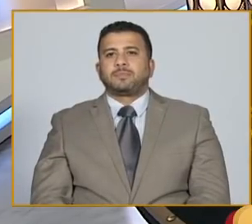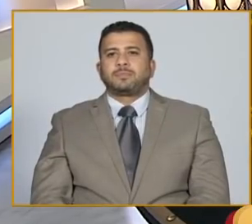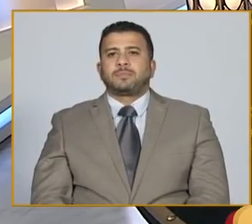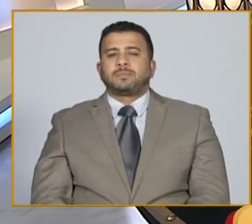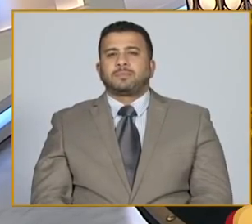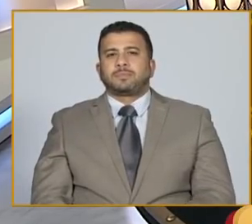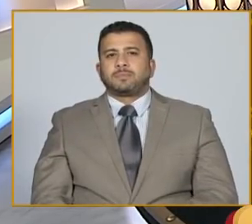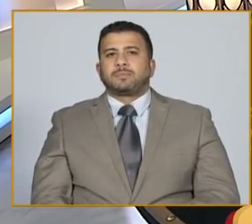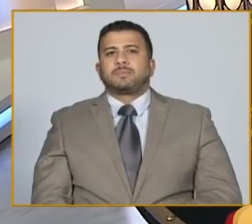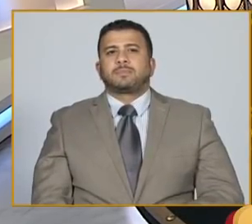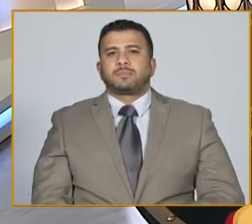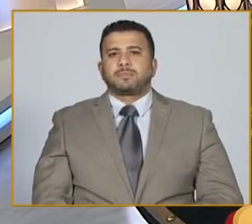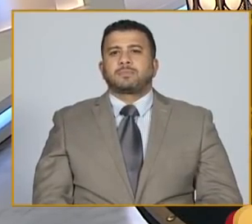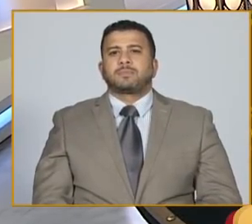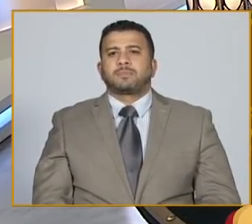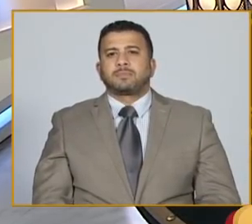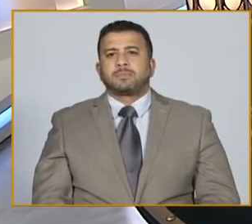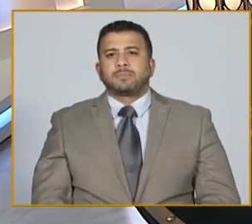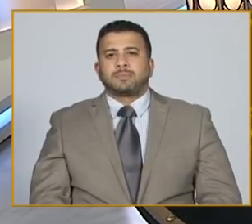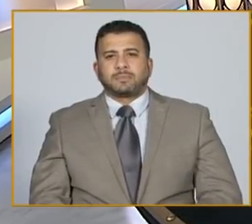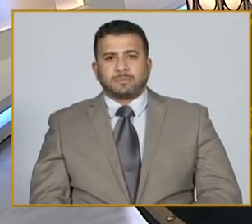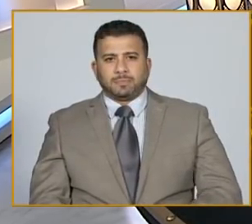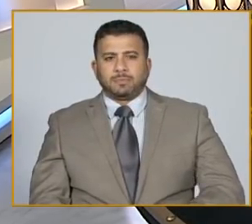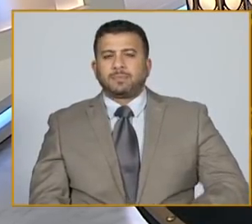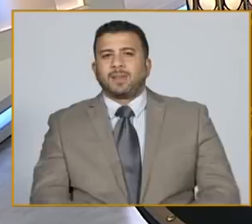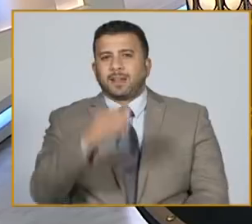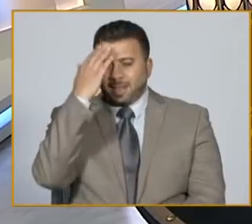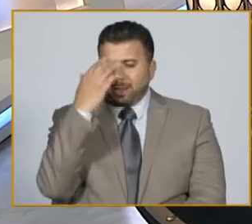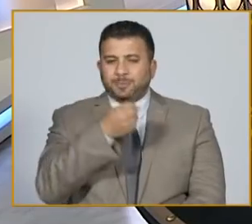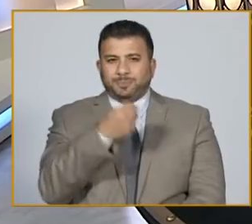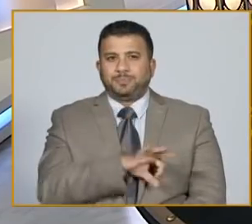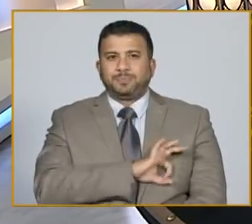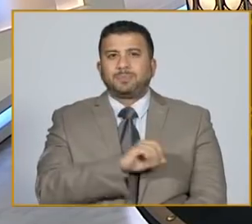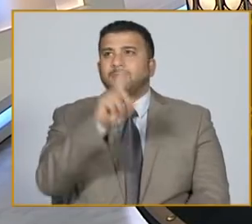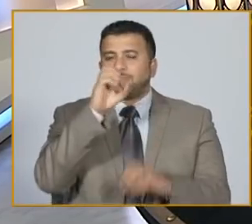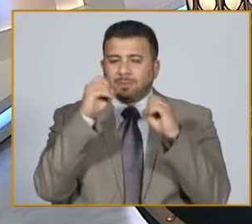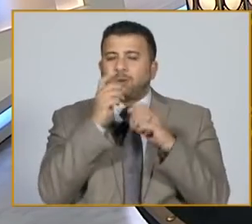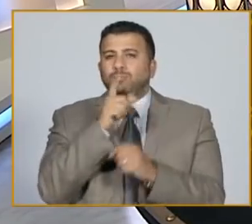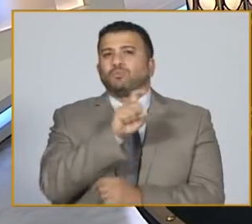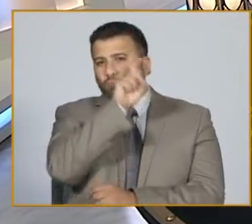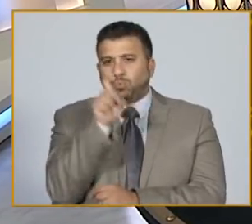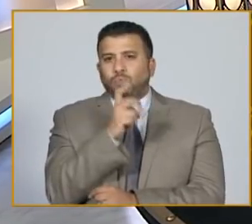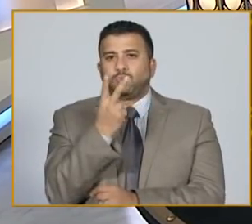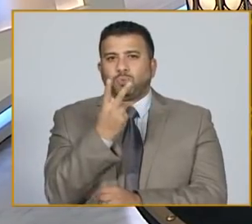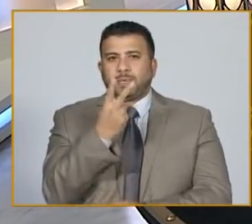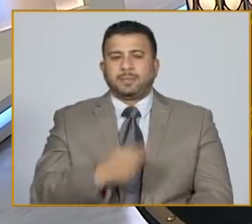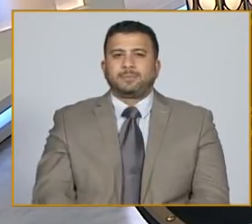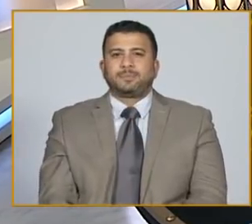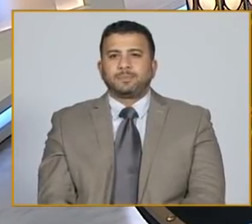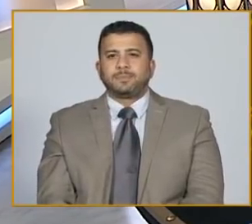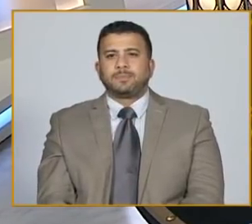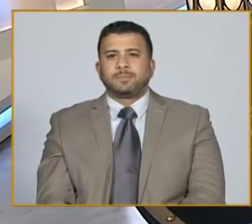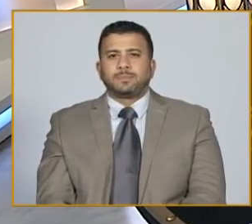تفضل يا أم وليد. مرحبا. مرحبتين. مرحبا الشيخ. أهلا وسهلا. أنا عندي سؤالين. أنا